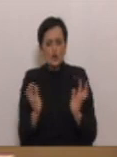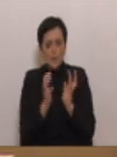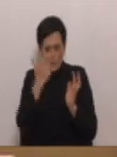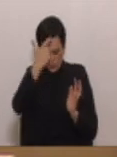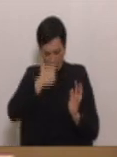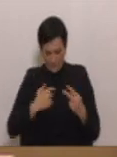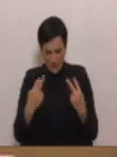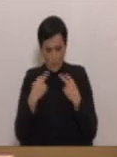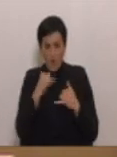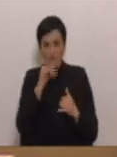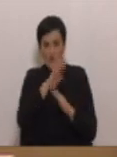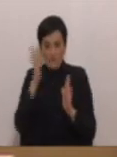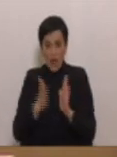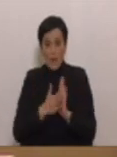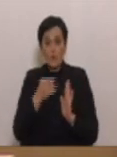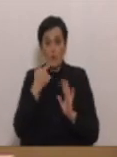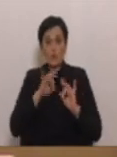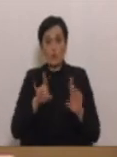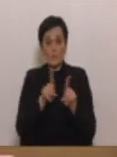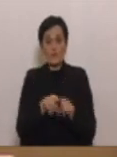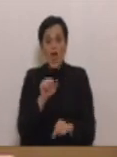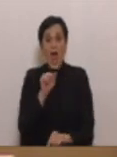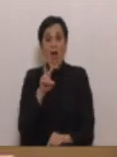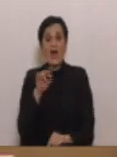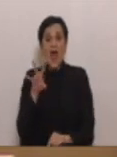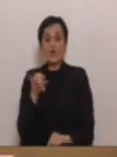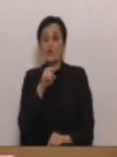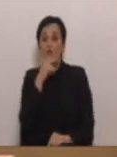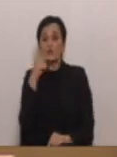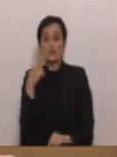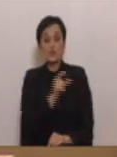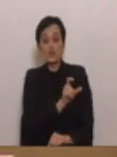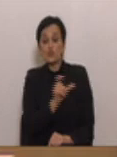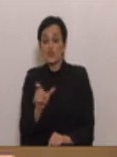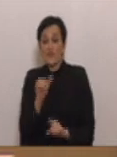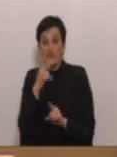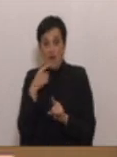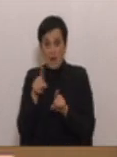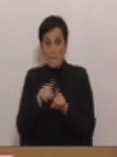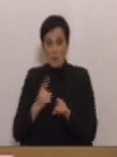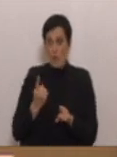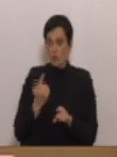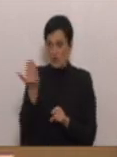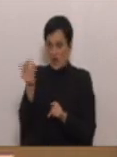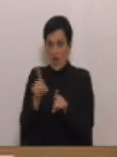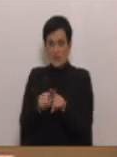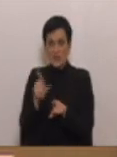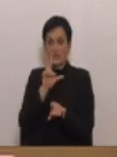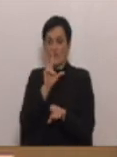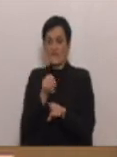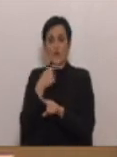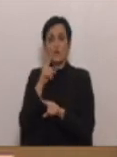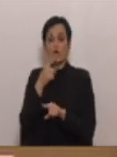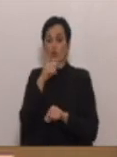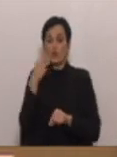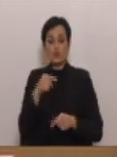ეს ყველაფერი უთხრესო მაგრამ აკაკიმო რუსეთი ვერ ახსენაო ამათგან ესეც მოსალოდნელი ამას იტყოდნენ ალბათ იმიტომ რომ რომელიც რუსეთი არ არის ნახსენები